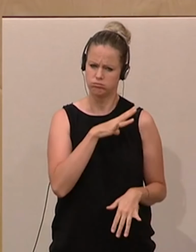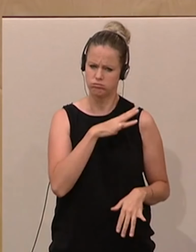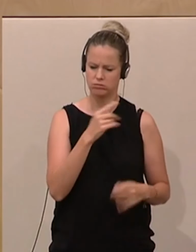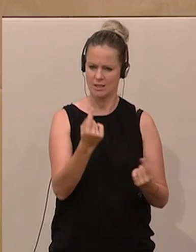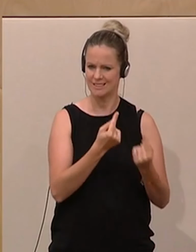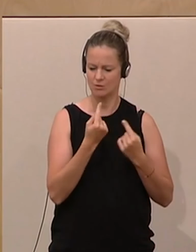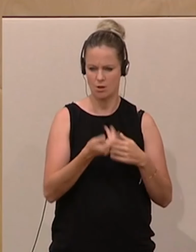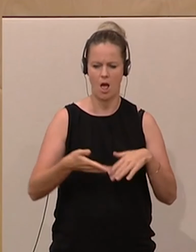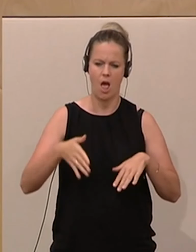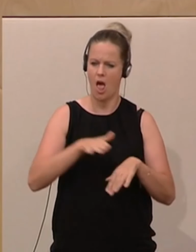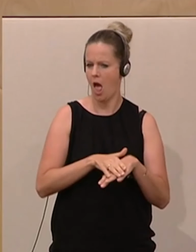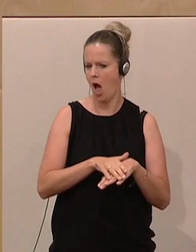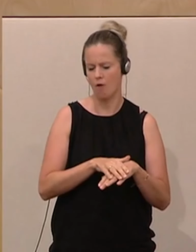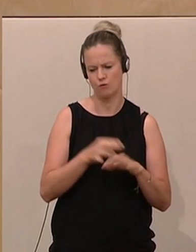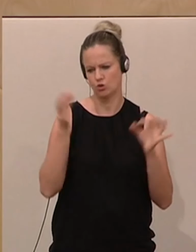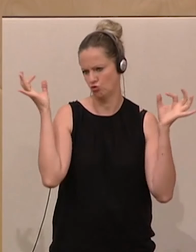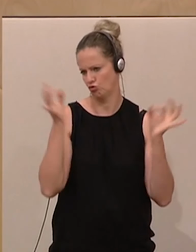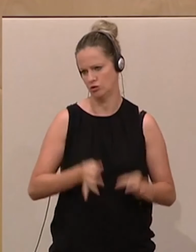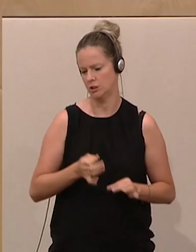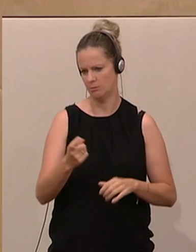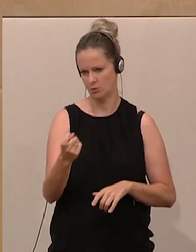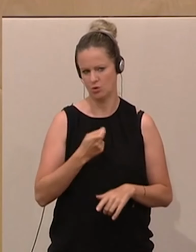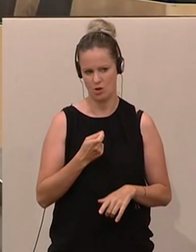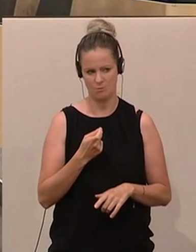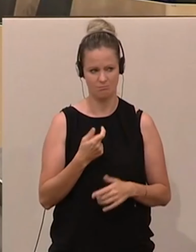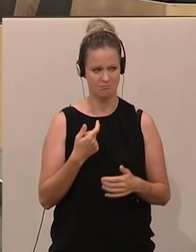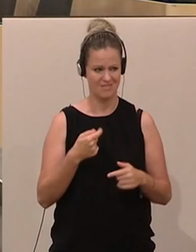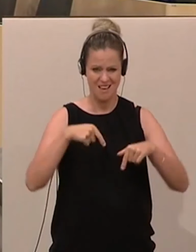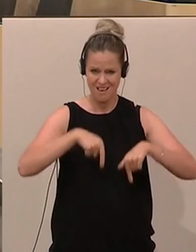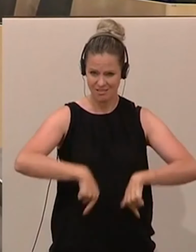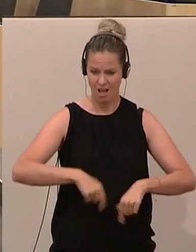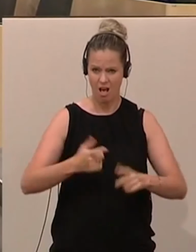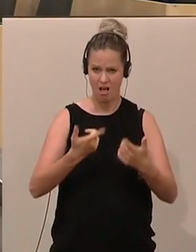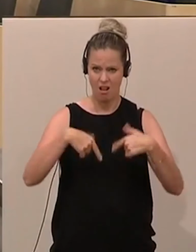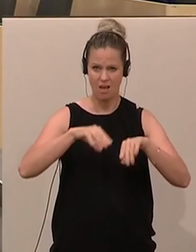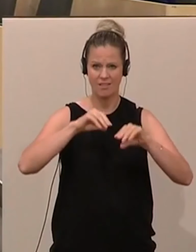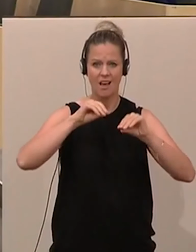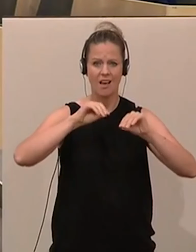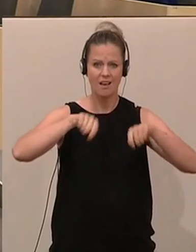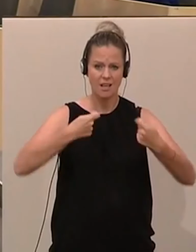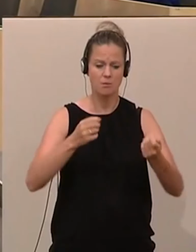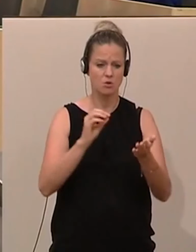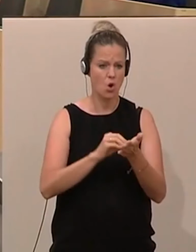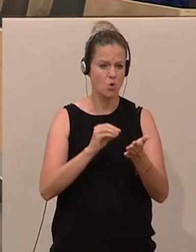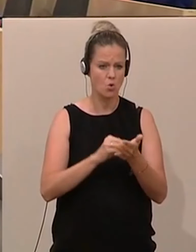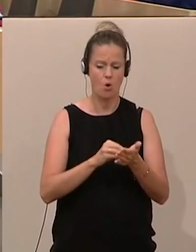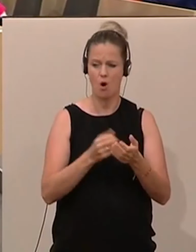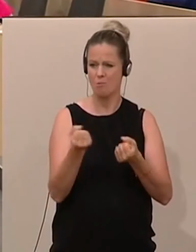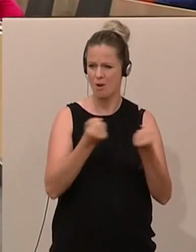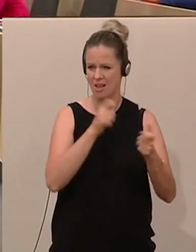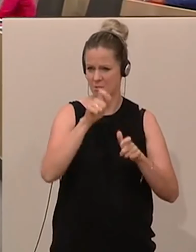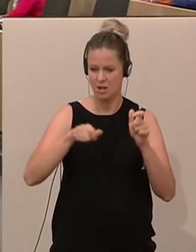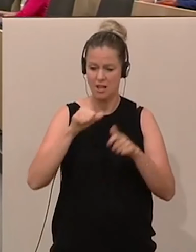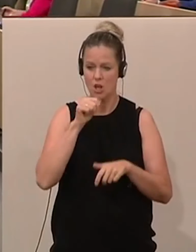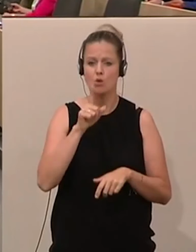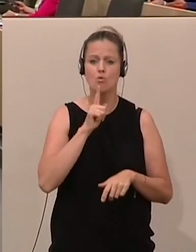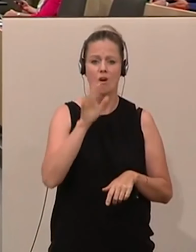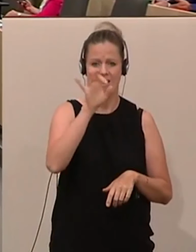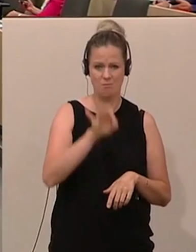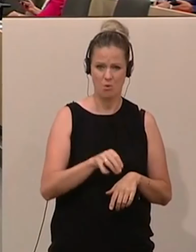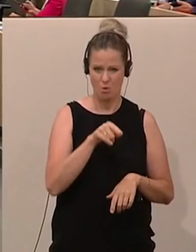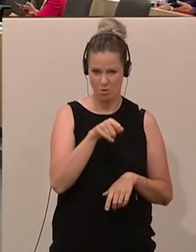verschärfen und da gibt es noch immer politiker in unserem land und die kommen nicht nur aus der fpö die wasser